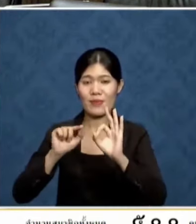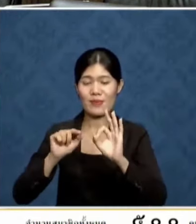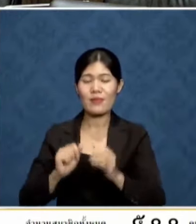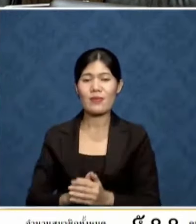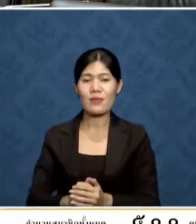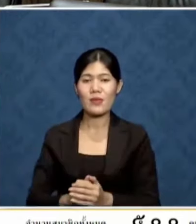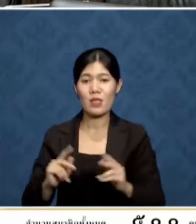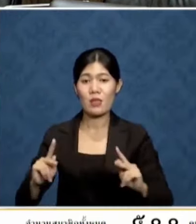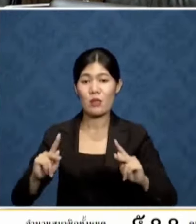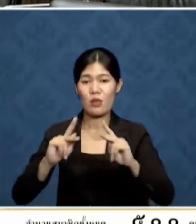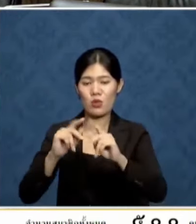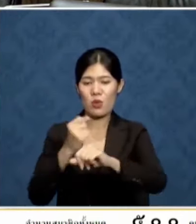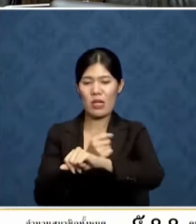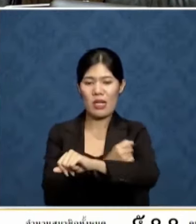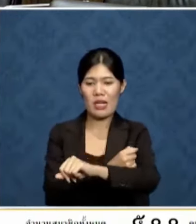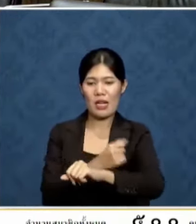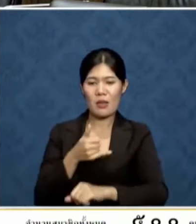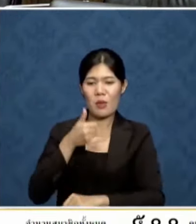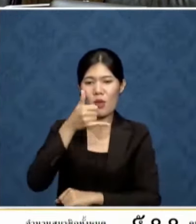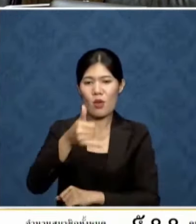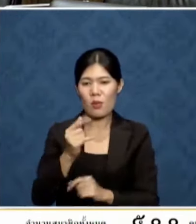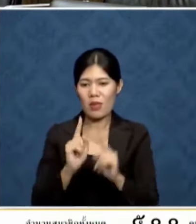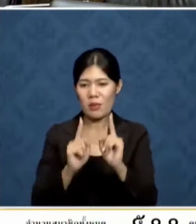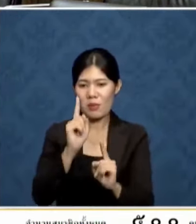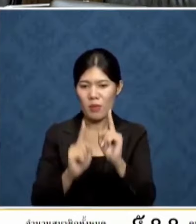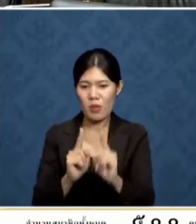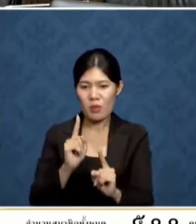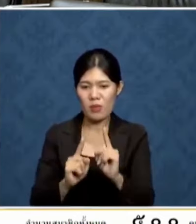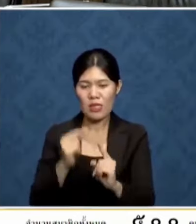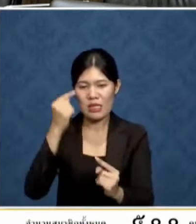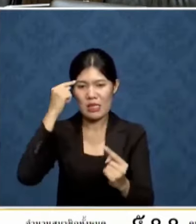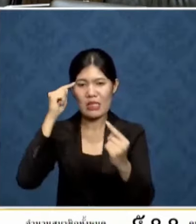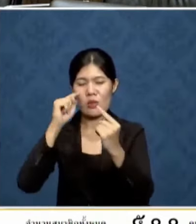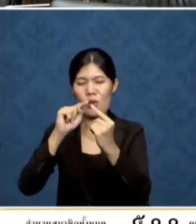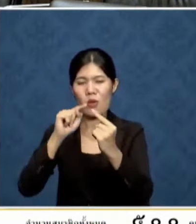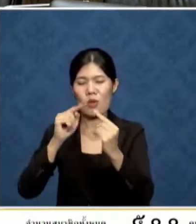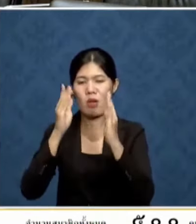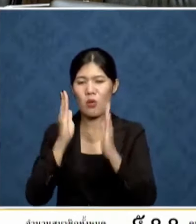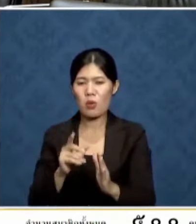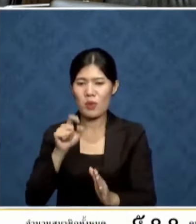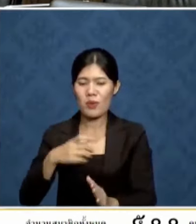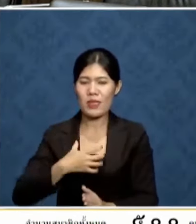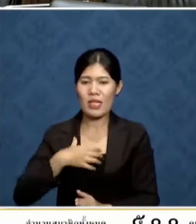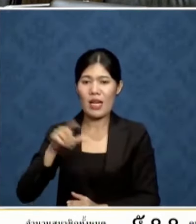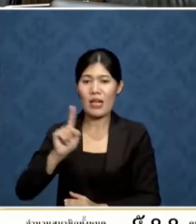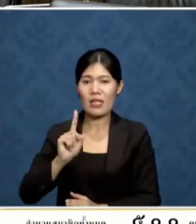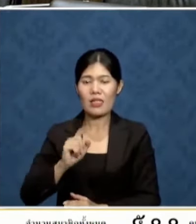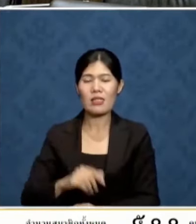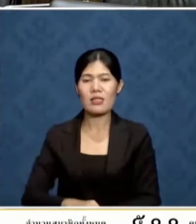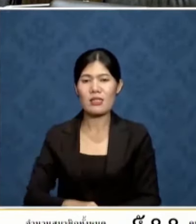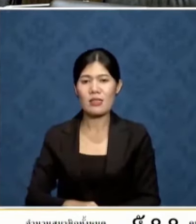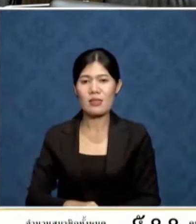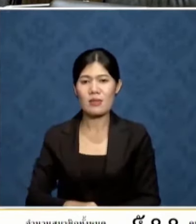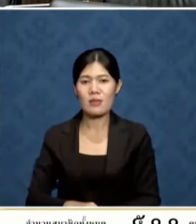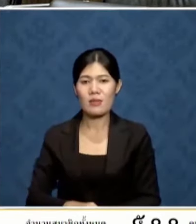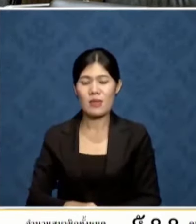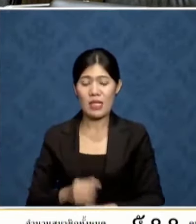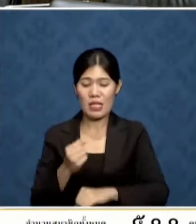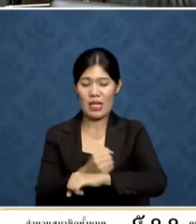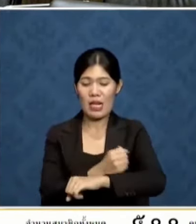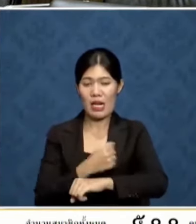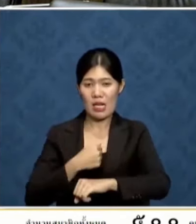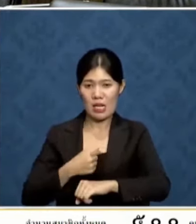งานไม่ได้ทำงานเชิงรุกเพื่อคาดเดาอุปสงค์แรงงานและพัฒนาฝีมือแรงงานให้มียุทธศาสตร์จงแรงงานของเราครับพร้อมรับอุตสาหกรรมที่ตามทันโลก